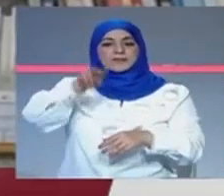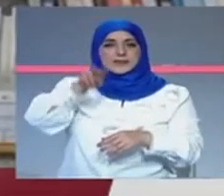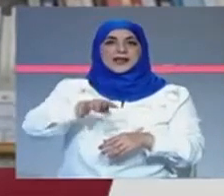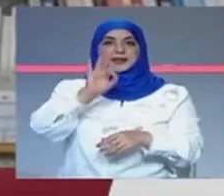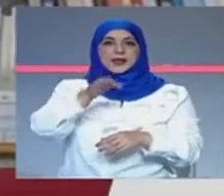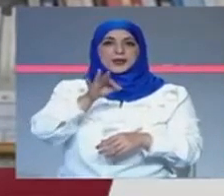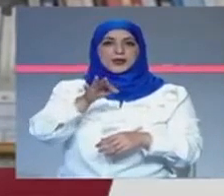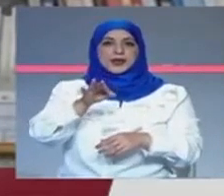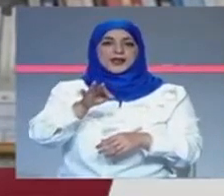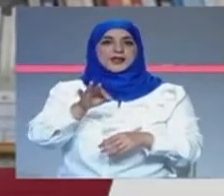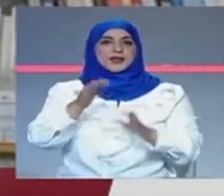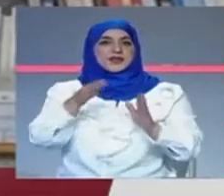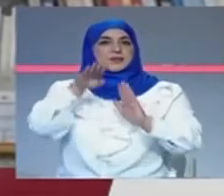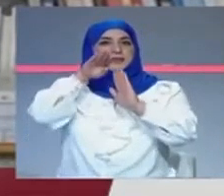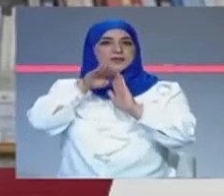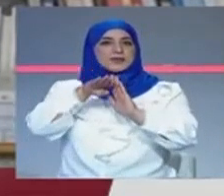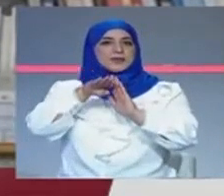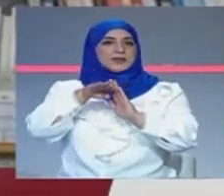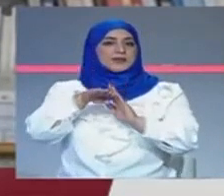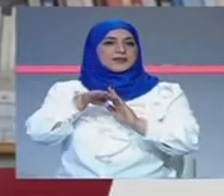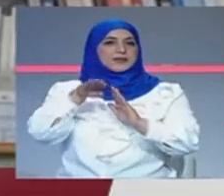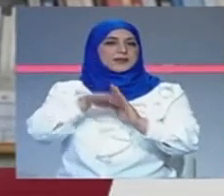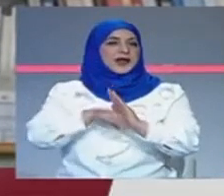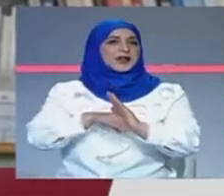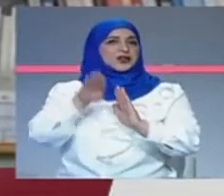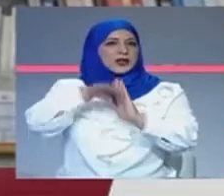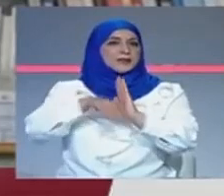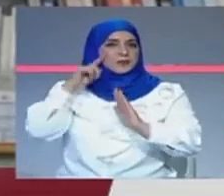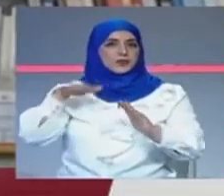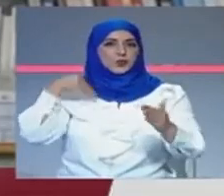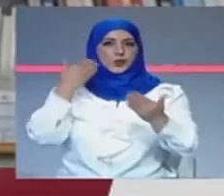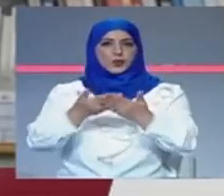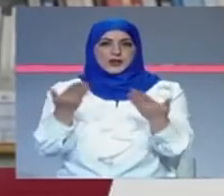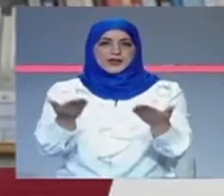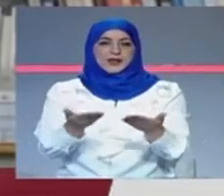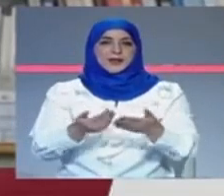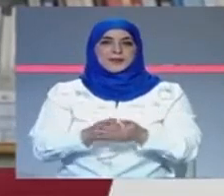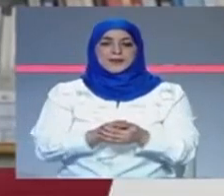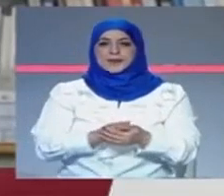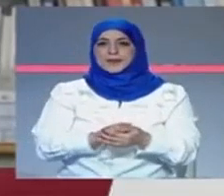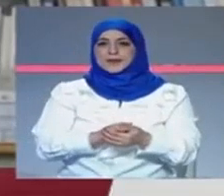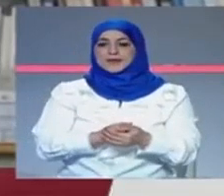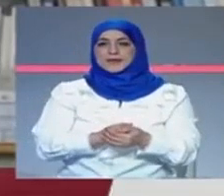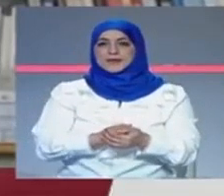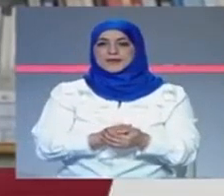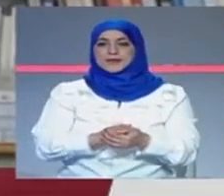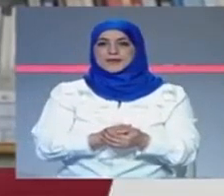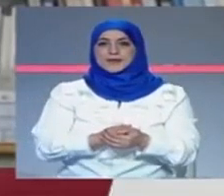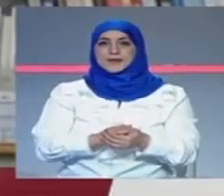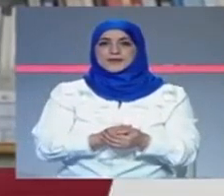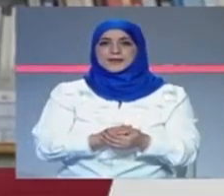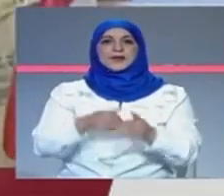التراجع بالتدرج وصولا الى وجود ال ال ال الامر مائه